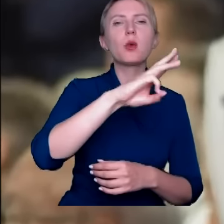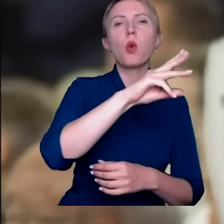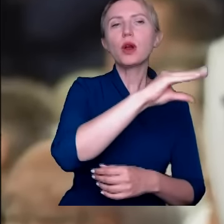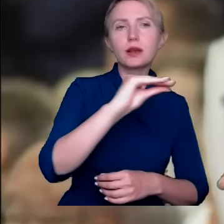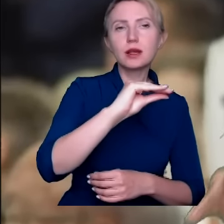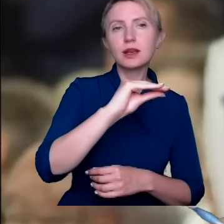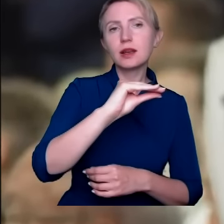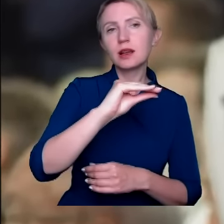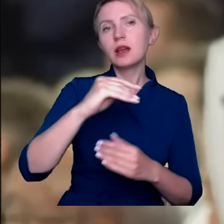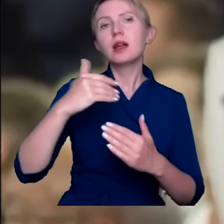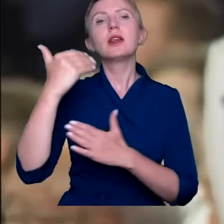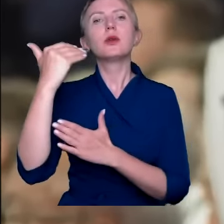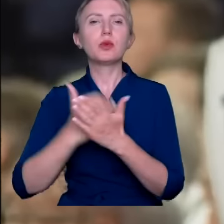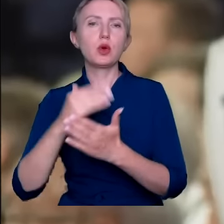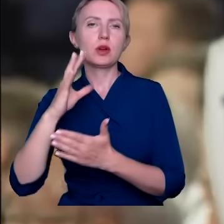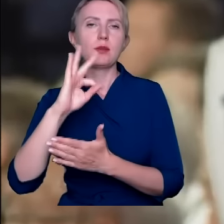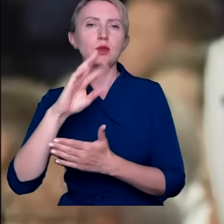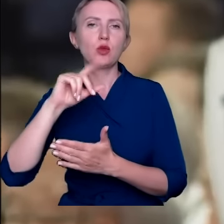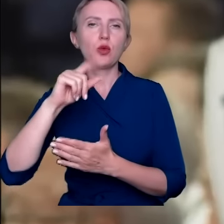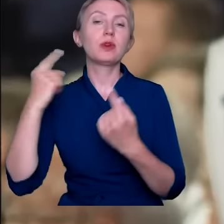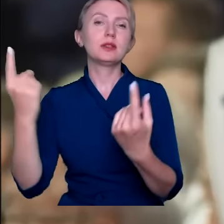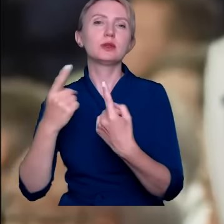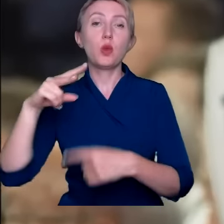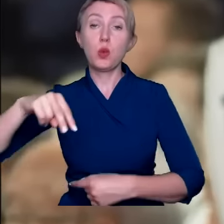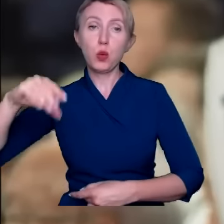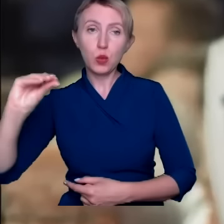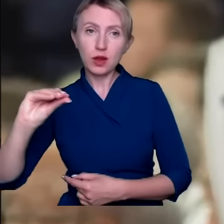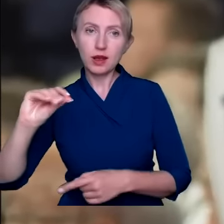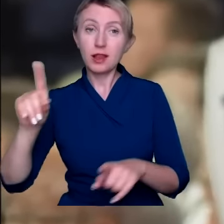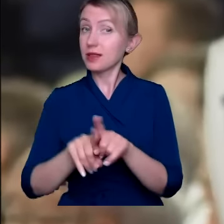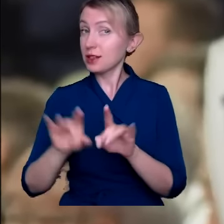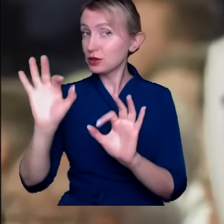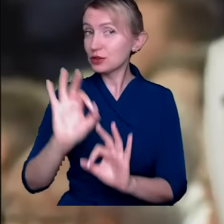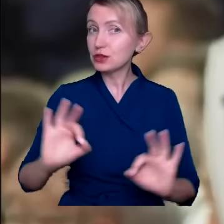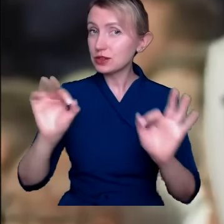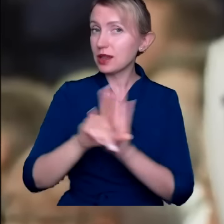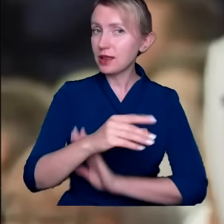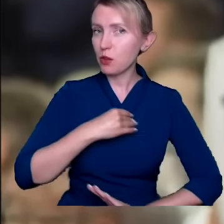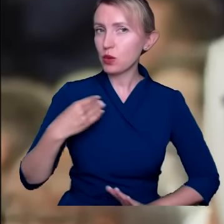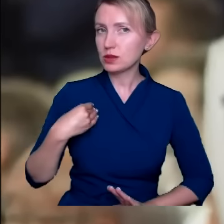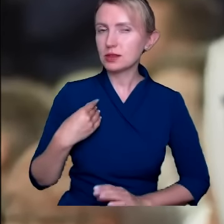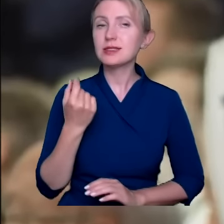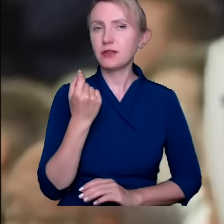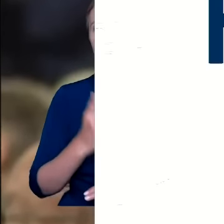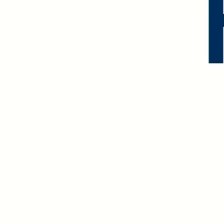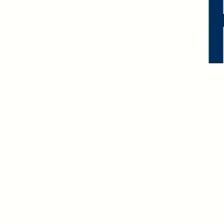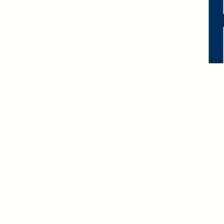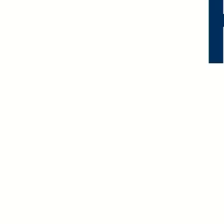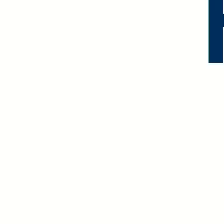program Trumpa z sytuacją w Unii Europejskiej, także z szansami dla Polski. To już za chwilę.